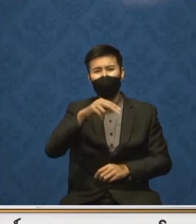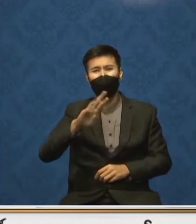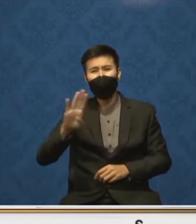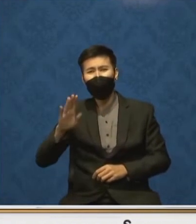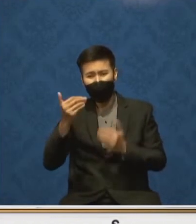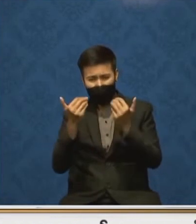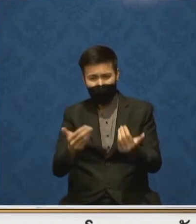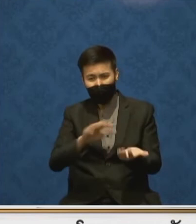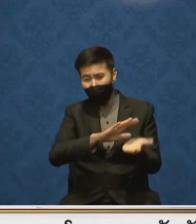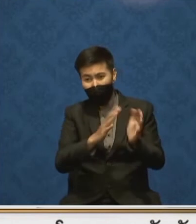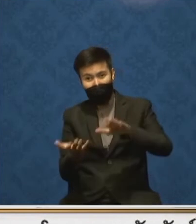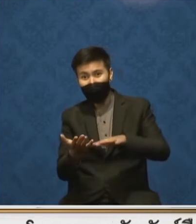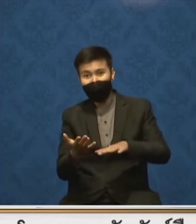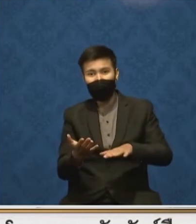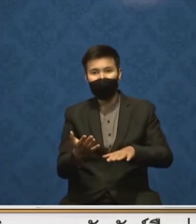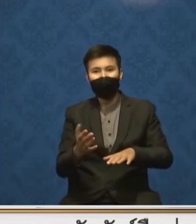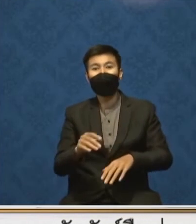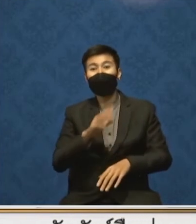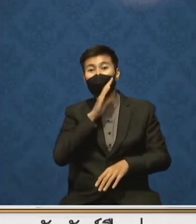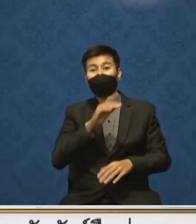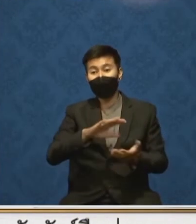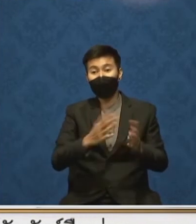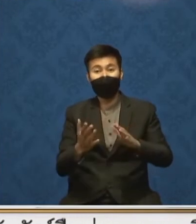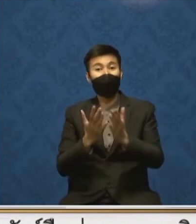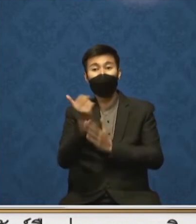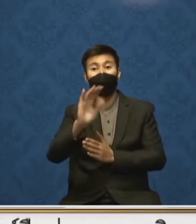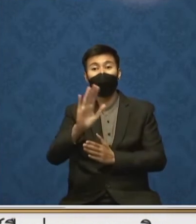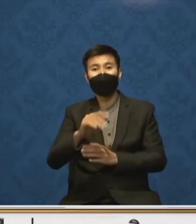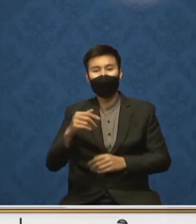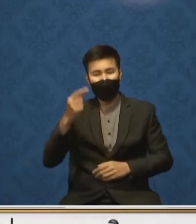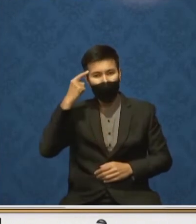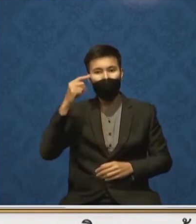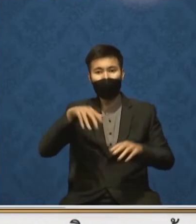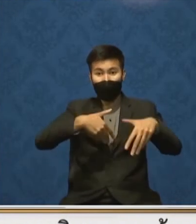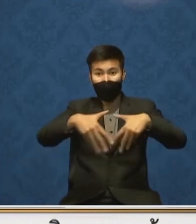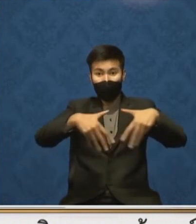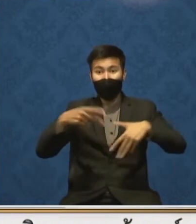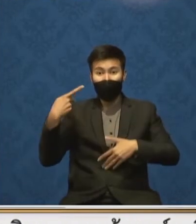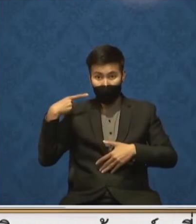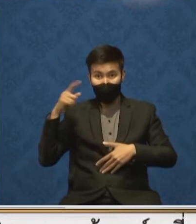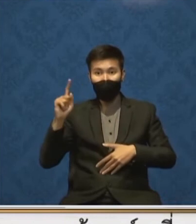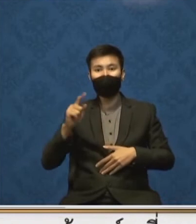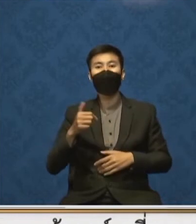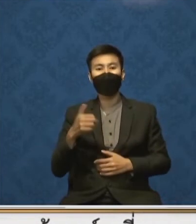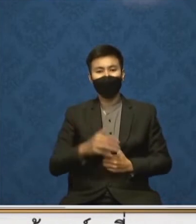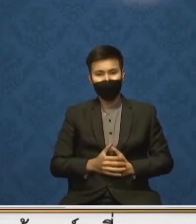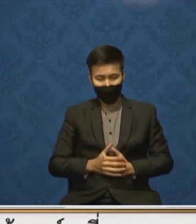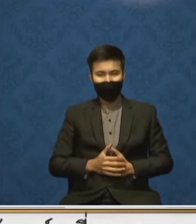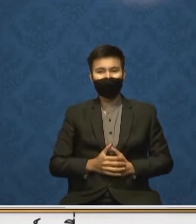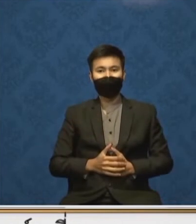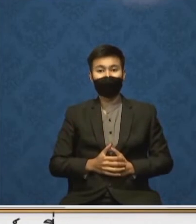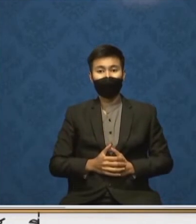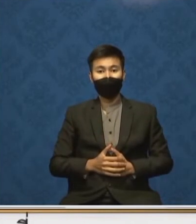บางทีประชาชนอาจจะได้ประโยชนมากกวาถ้ารางฉนแบนี้ไม่ผ่านเมื่สัครู่ทนายกพูดเรื่องของการ